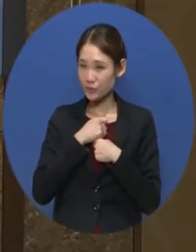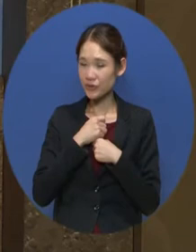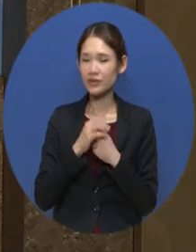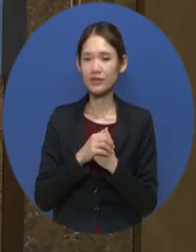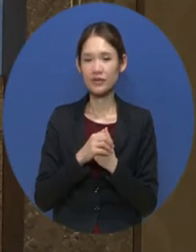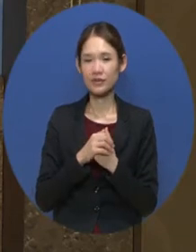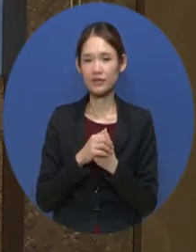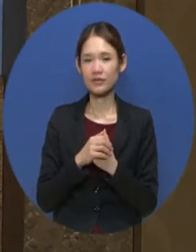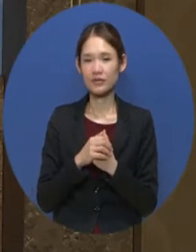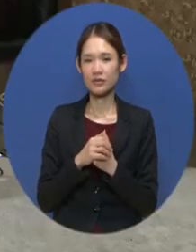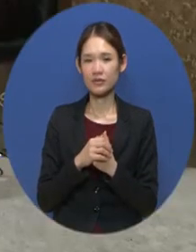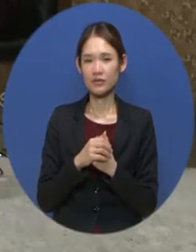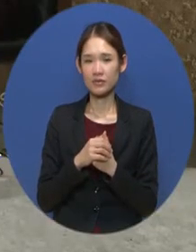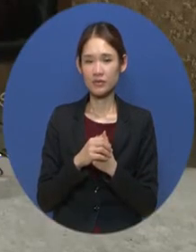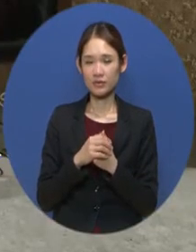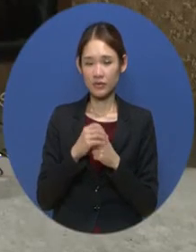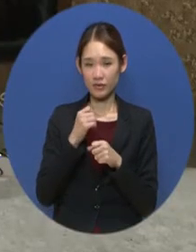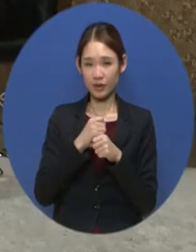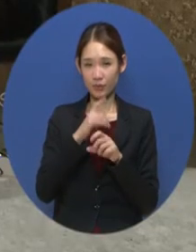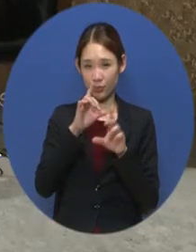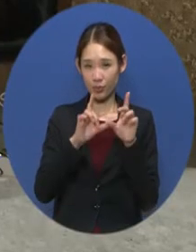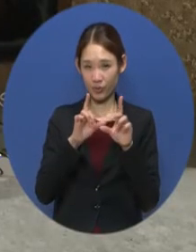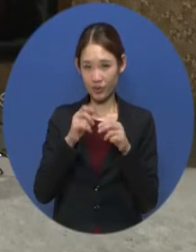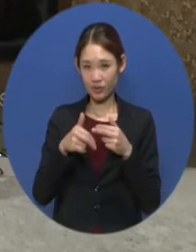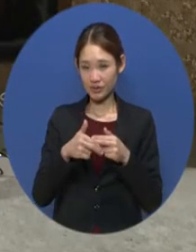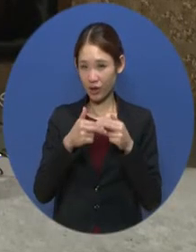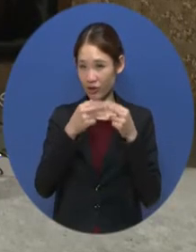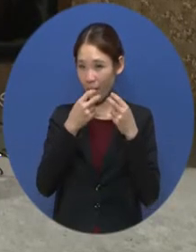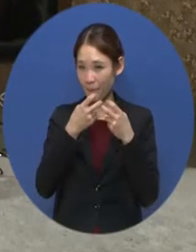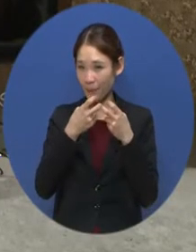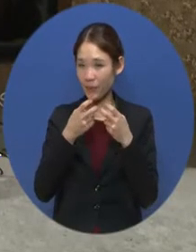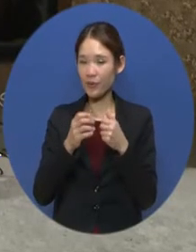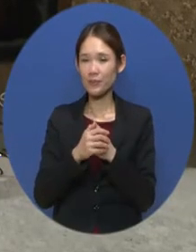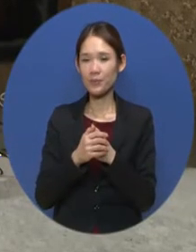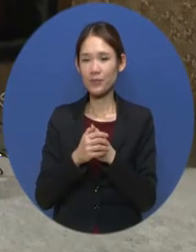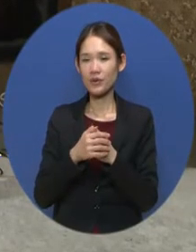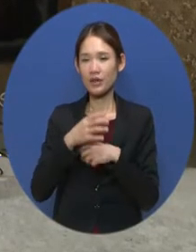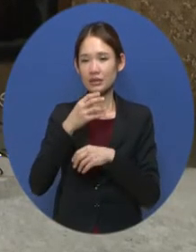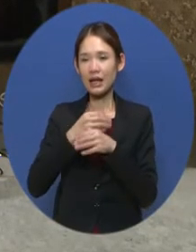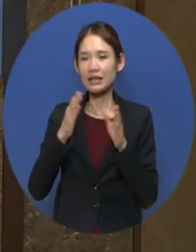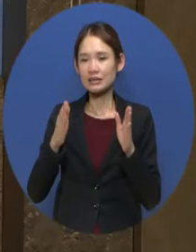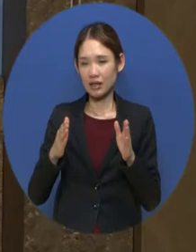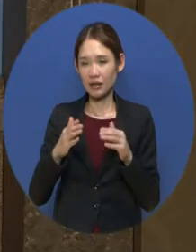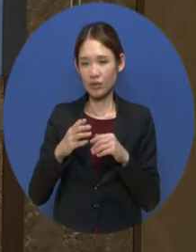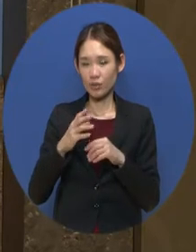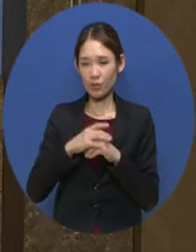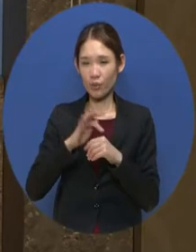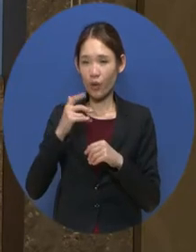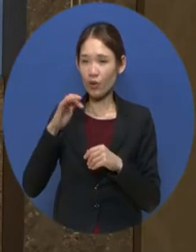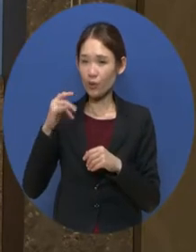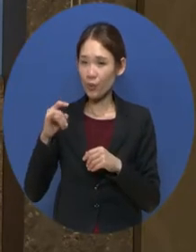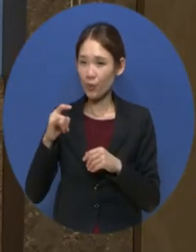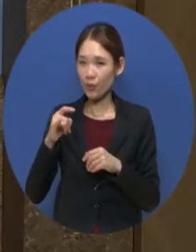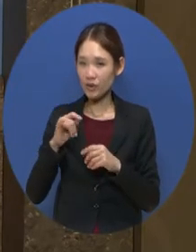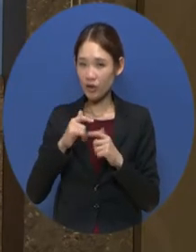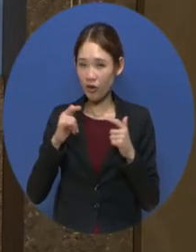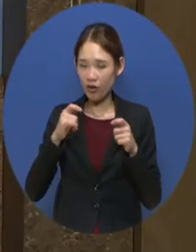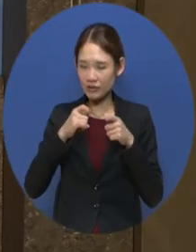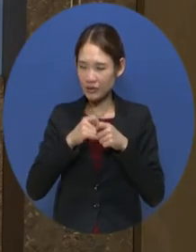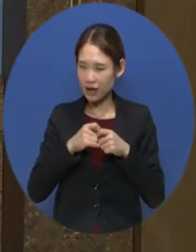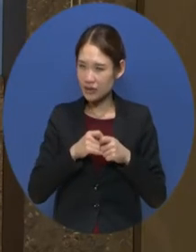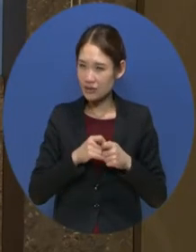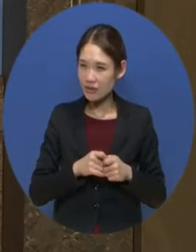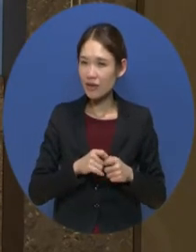다음에 제품 모양, 저장 방법, 유효 기간, 원료 및 성분까지 되게 자세한